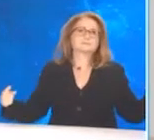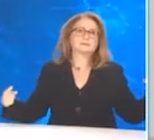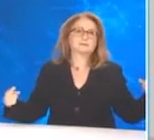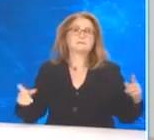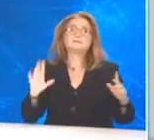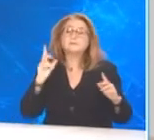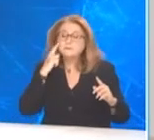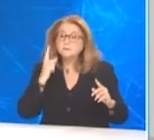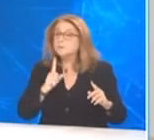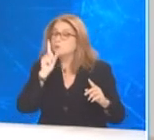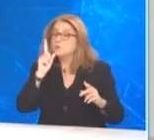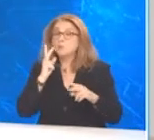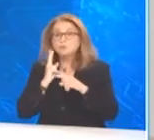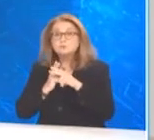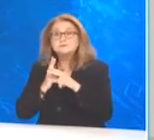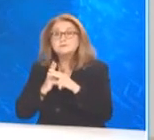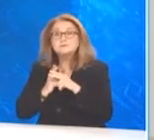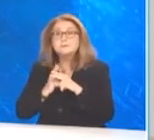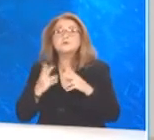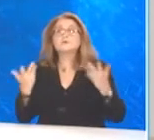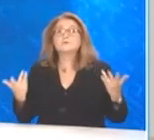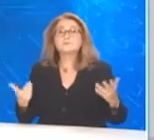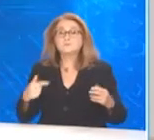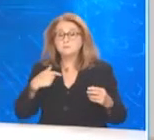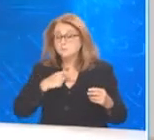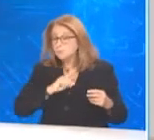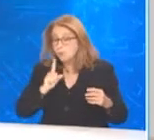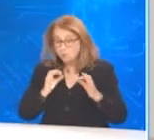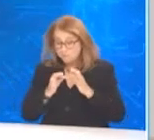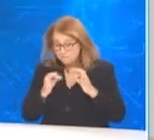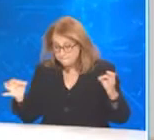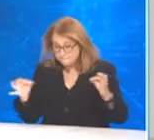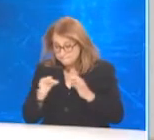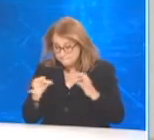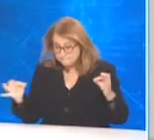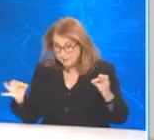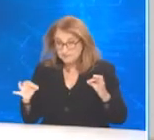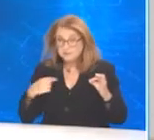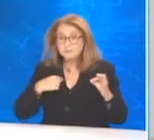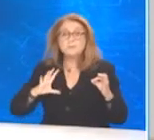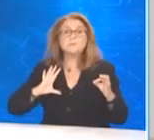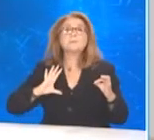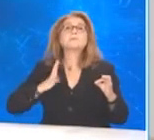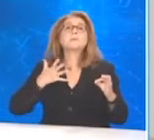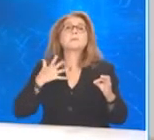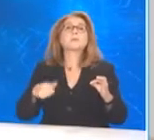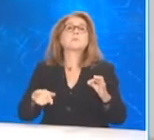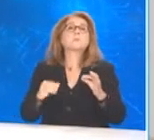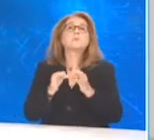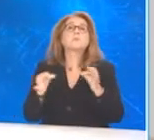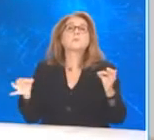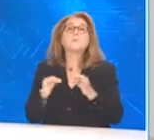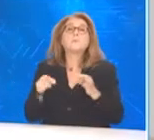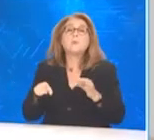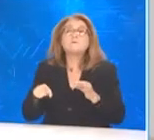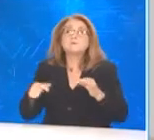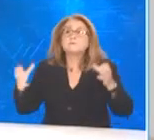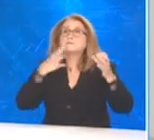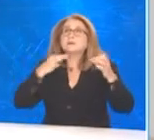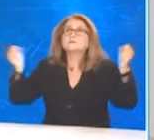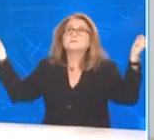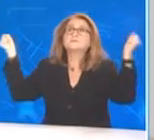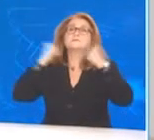μην υπάρχει η οποιαδήποτε περίπτωση να πάρουμε μέτρα τα οποία ουσιαστικά να μην